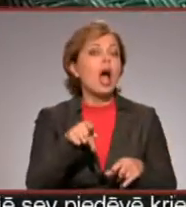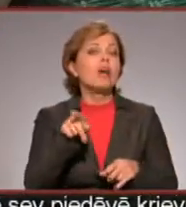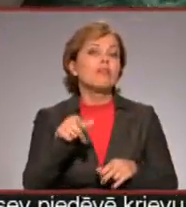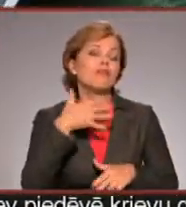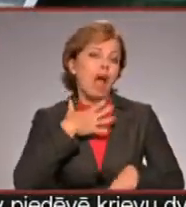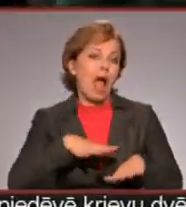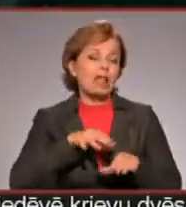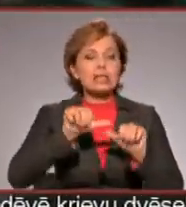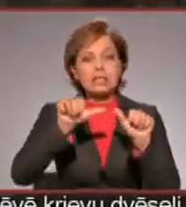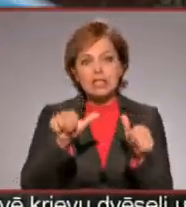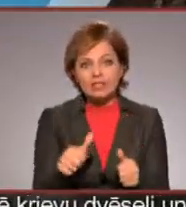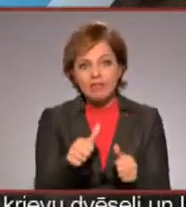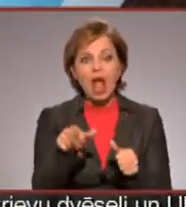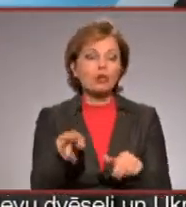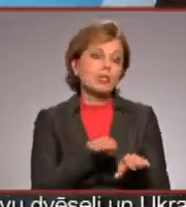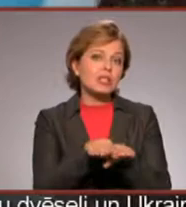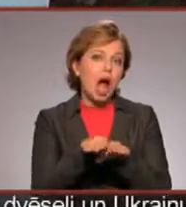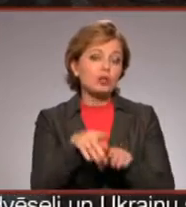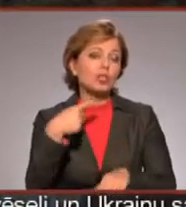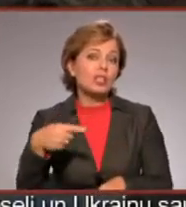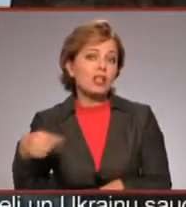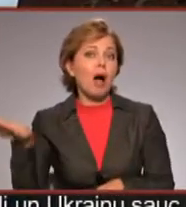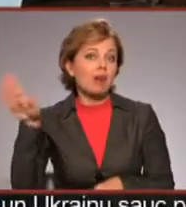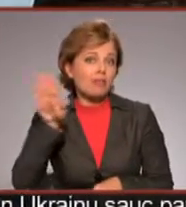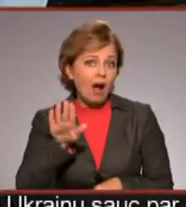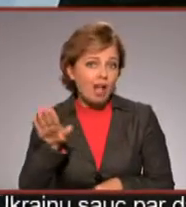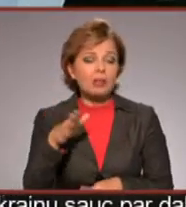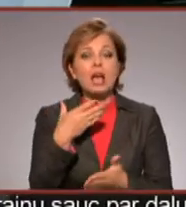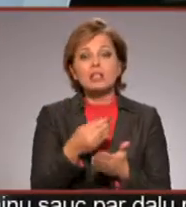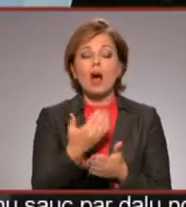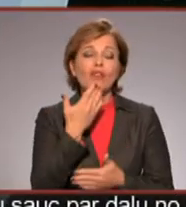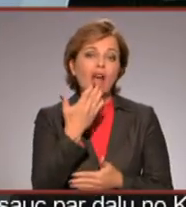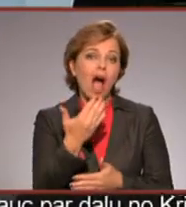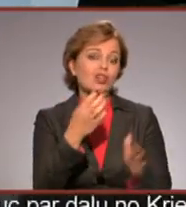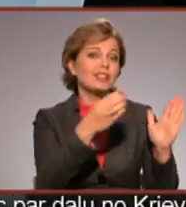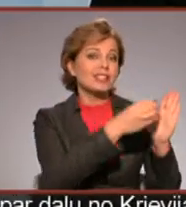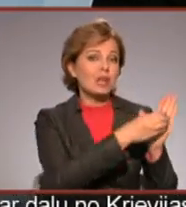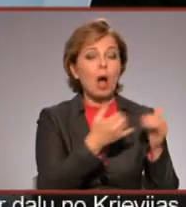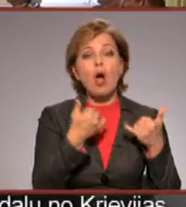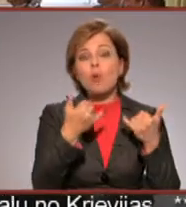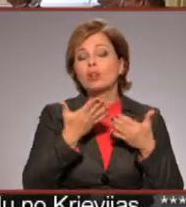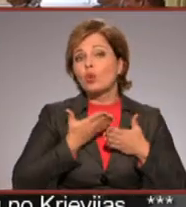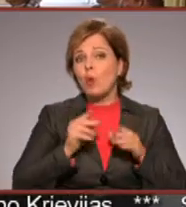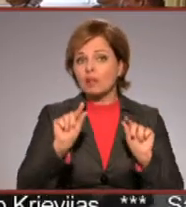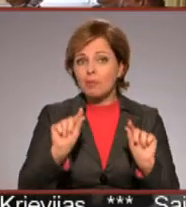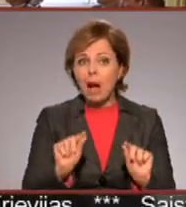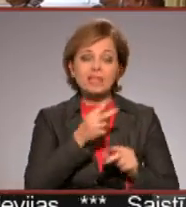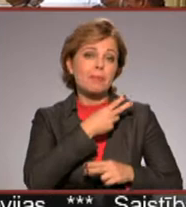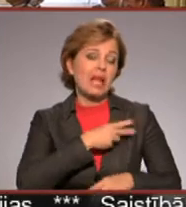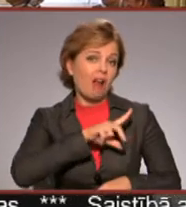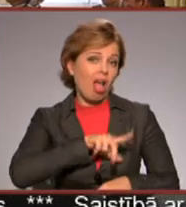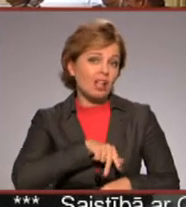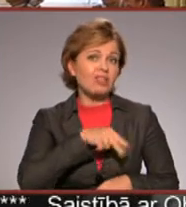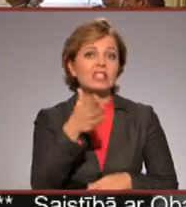vēlas izveidot, jo secināts, salīdzinot ar citām valstīm, mēs savu nacionālo simbolu godinām pārāk maz. Biedrībā Latvijas